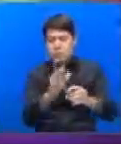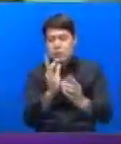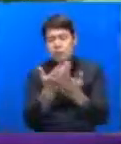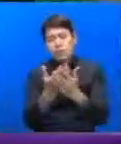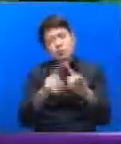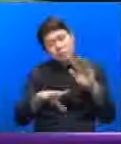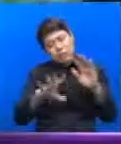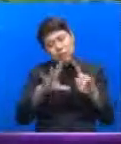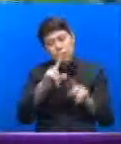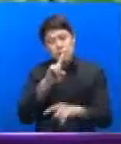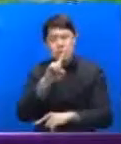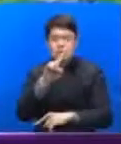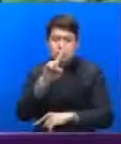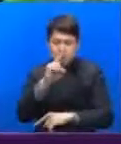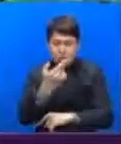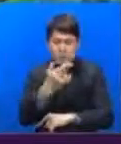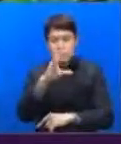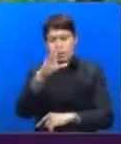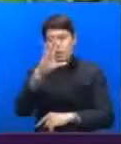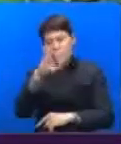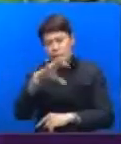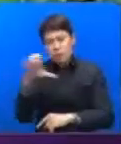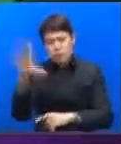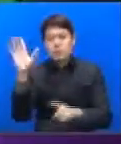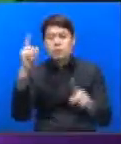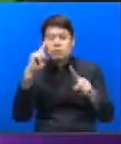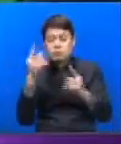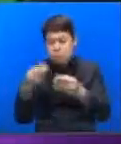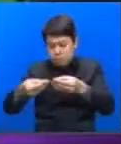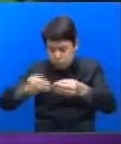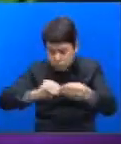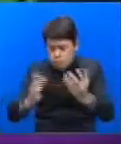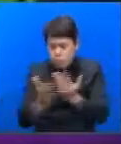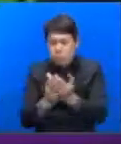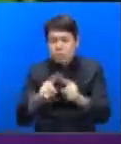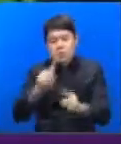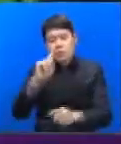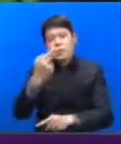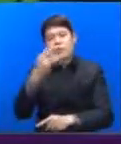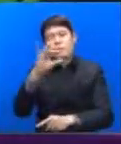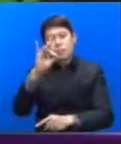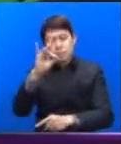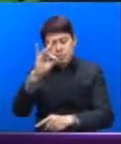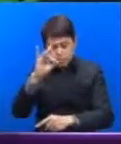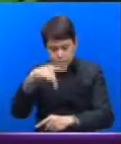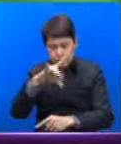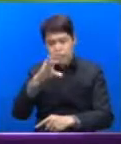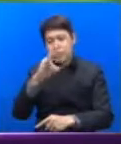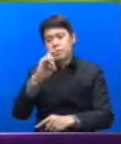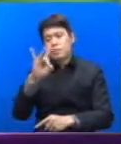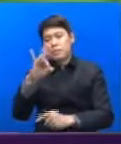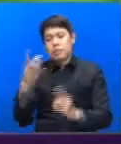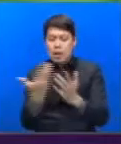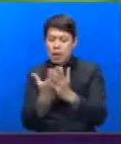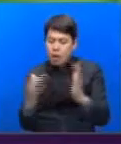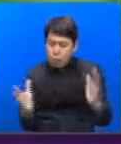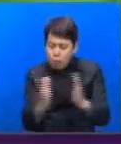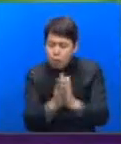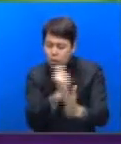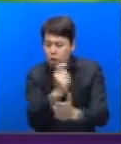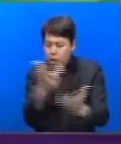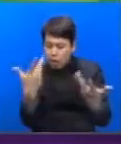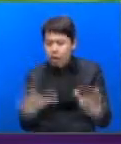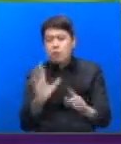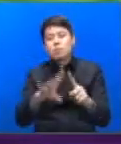แล้ว 15,000 93คนมีใบปรับปรุงเรื่องทั้งสิ้น 1 8078ใบรวมเป็นเงินที่จะให้กับ